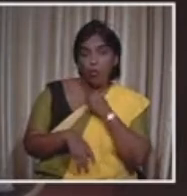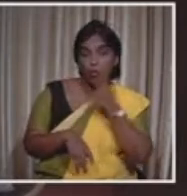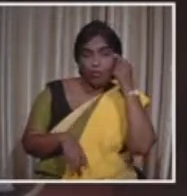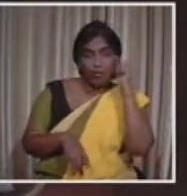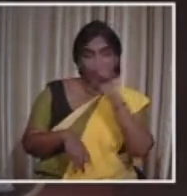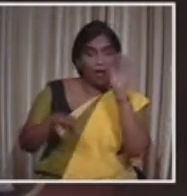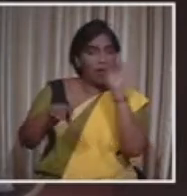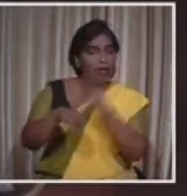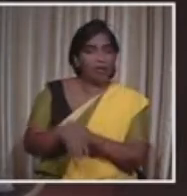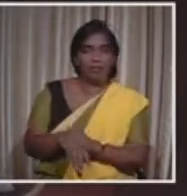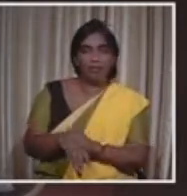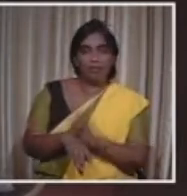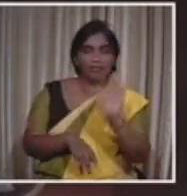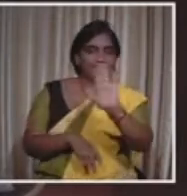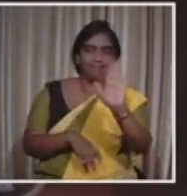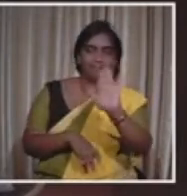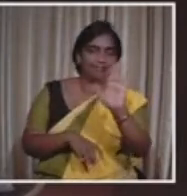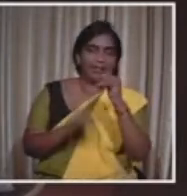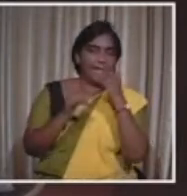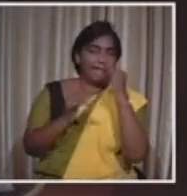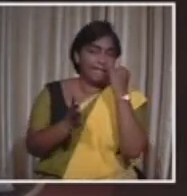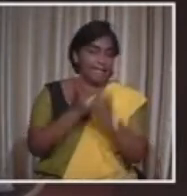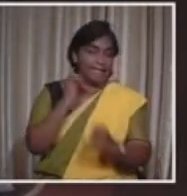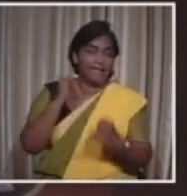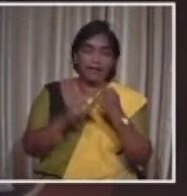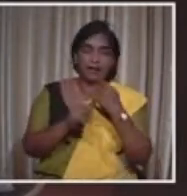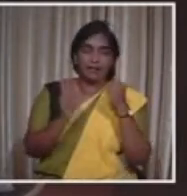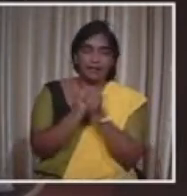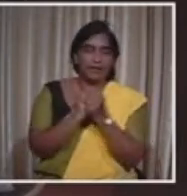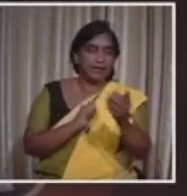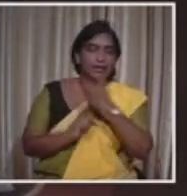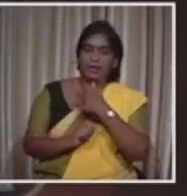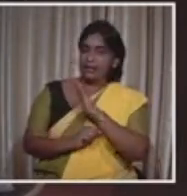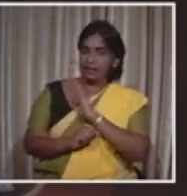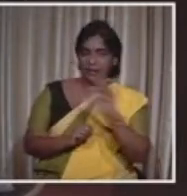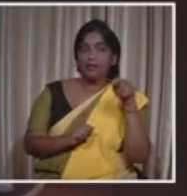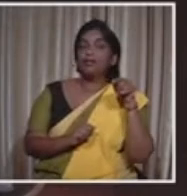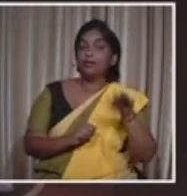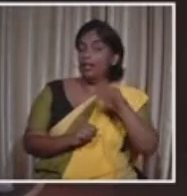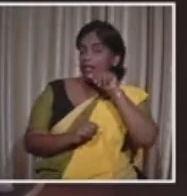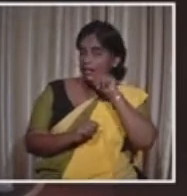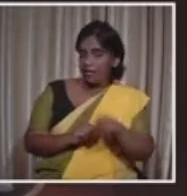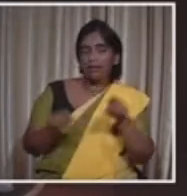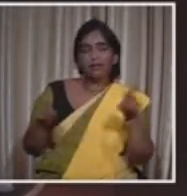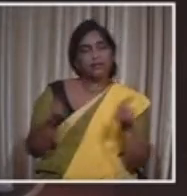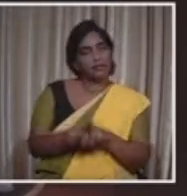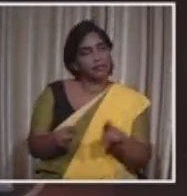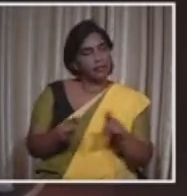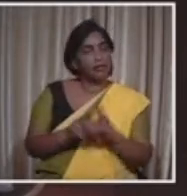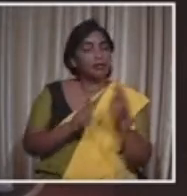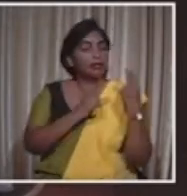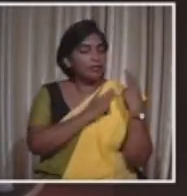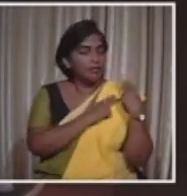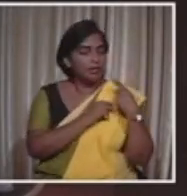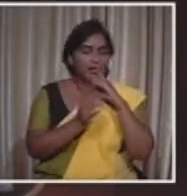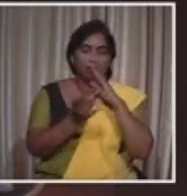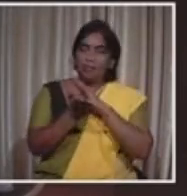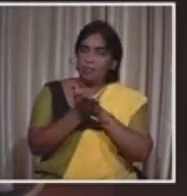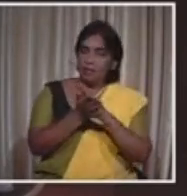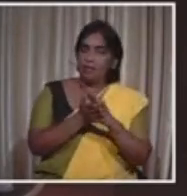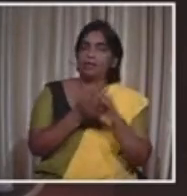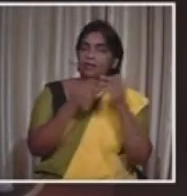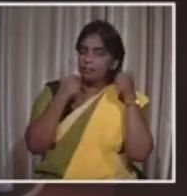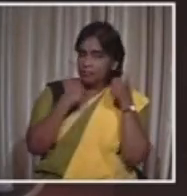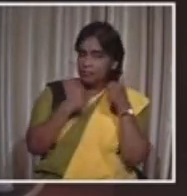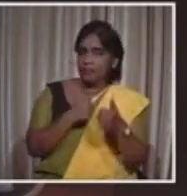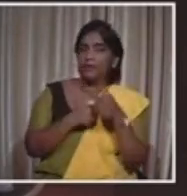දමලා අල්ලවන්න, ඒ වගේ වැරදි ක්‍රියාවන් වලට අපි මුල පුරන්නේ නැහැ. සත්‍ය වශයෙන්ම යුක්තිය සාධාරණත්වය